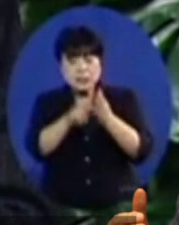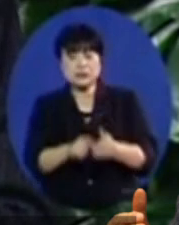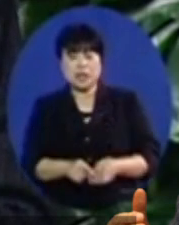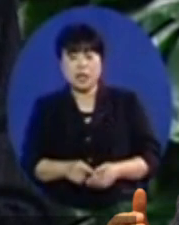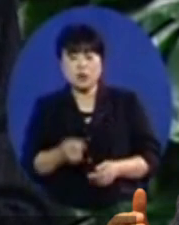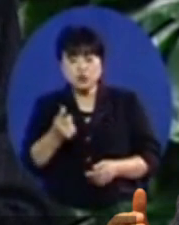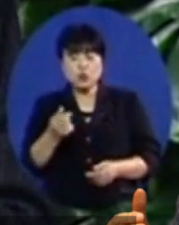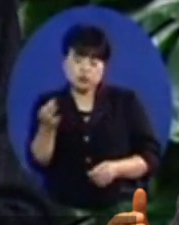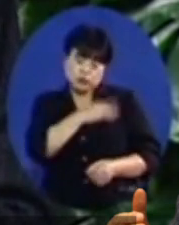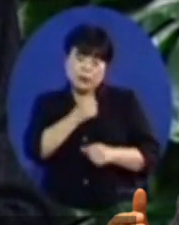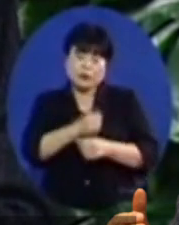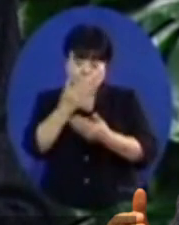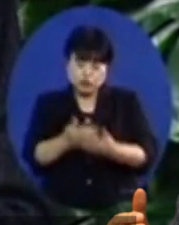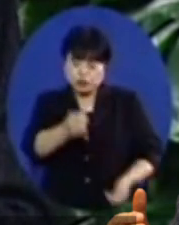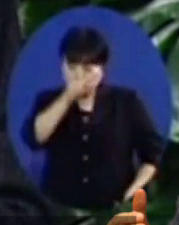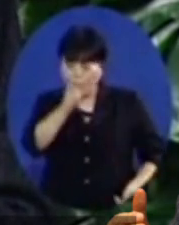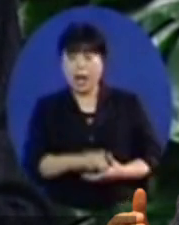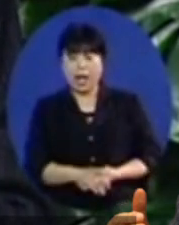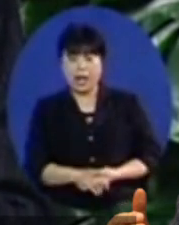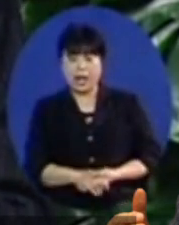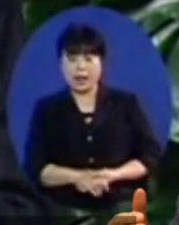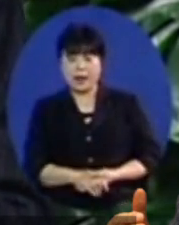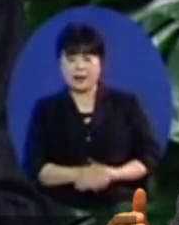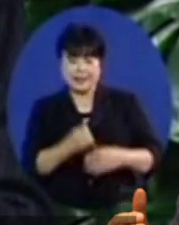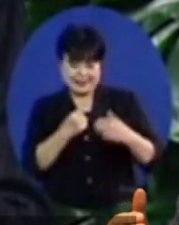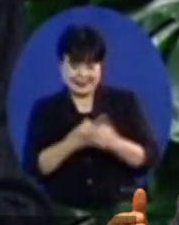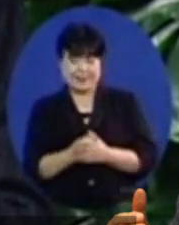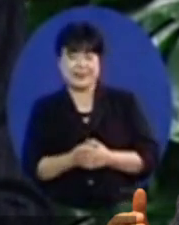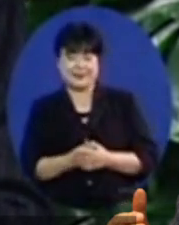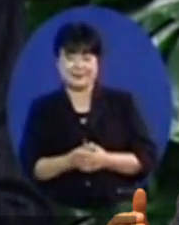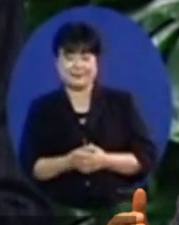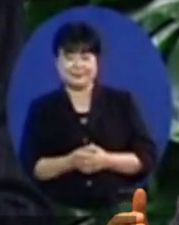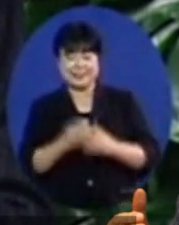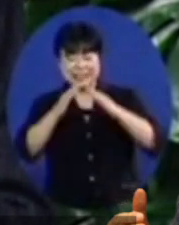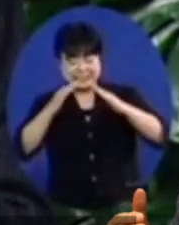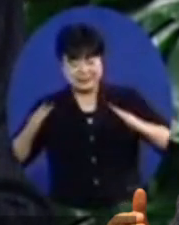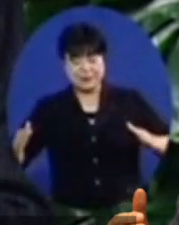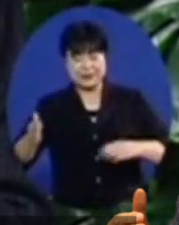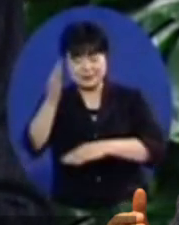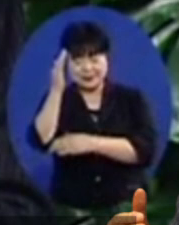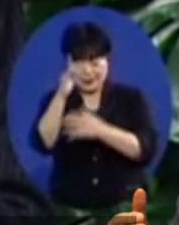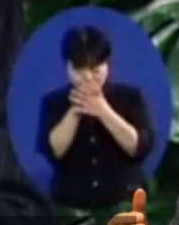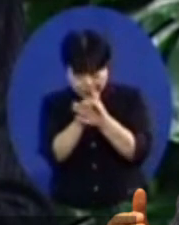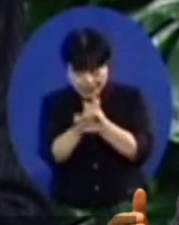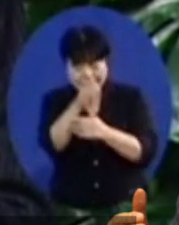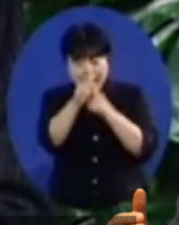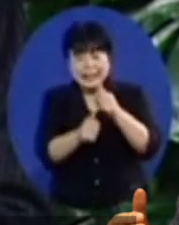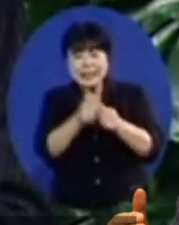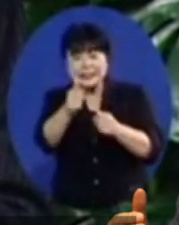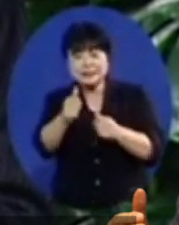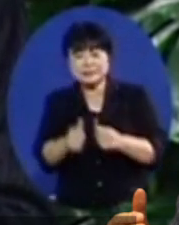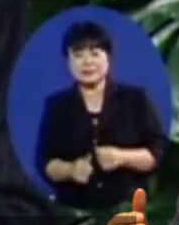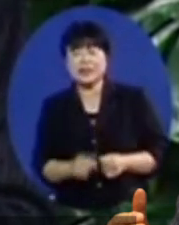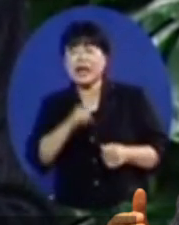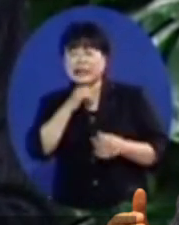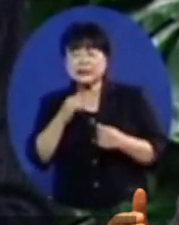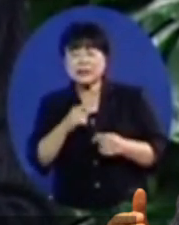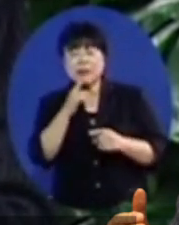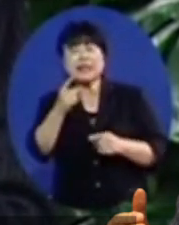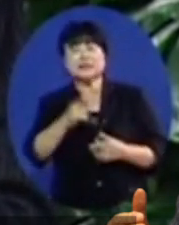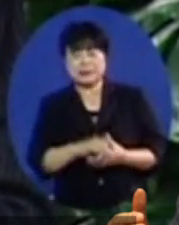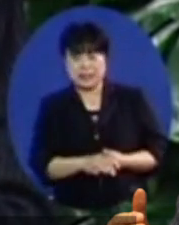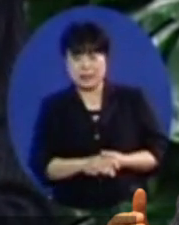부스러기라도 주셔야지. 그래서 제가 천막교회 와서 엎드려 기도하면서 하나님 그분이 그렇게 말합니다